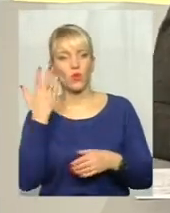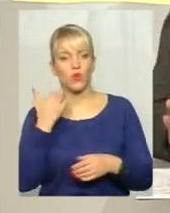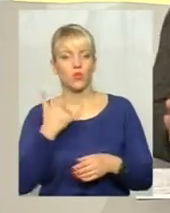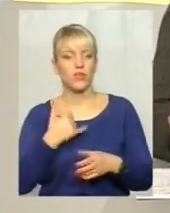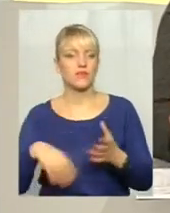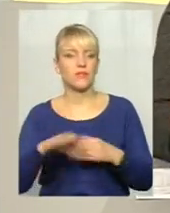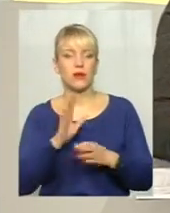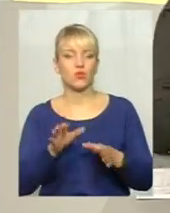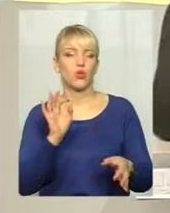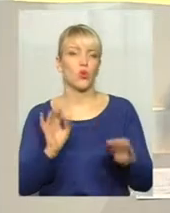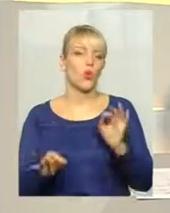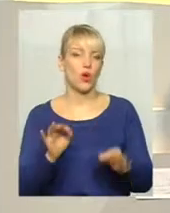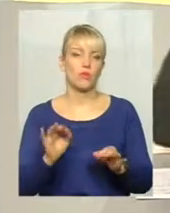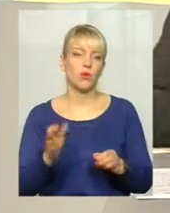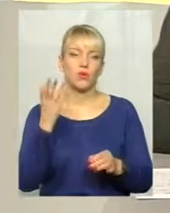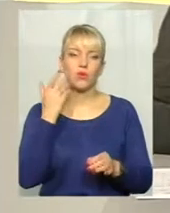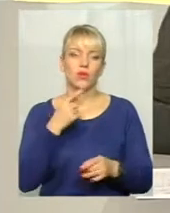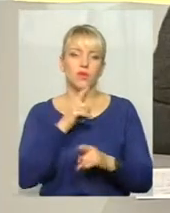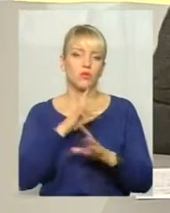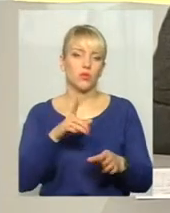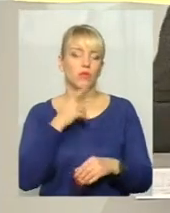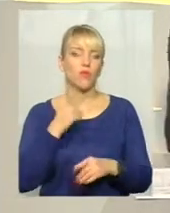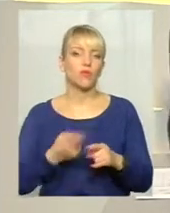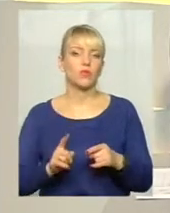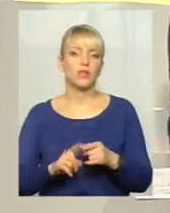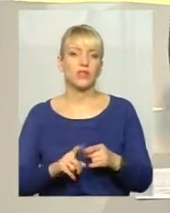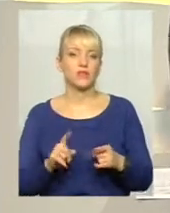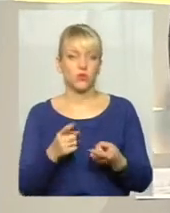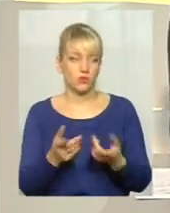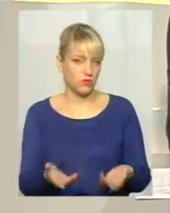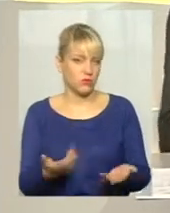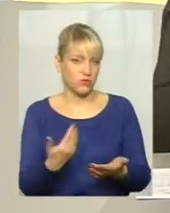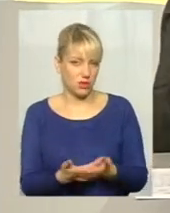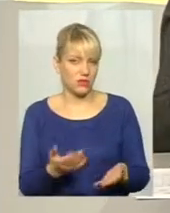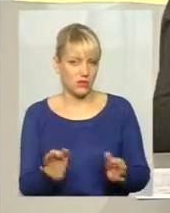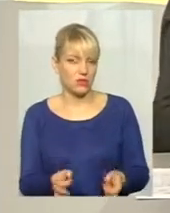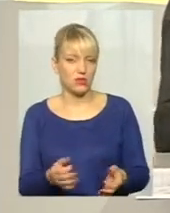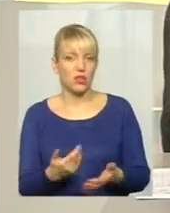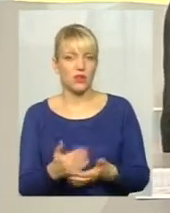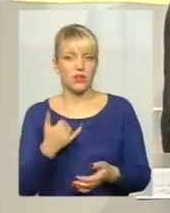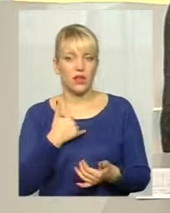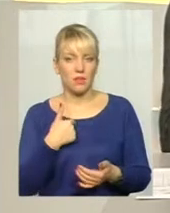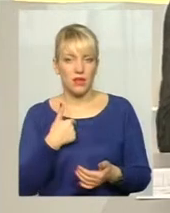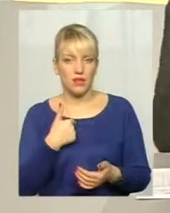коли от, ми не будемо говорити про те, що, тому що, ну, дійсно, для мене от, і для багатьох